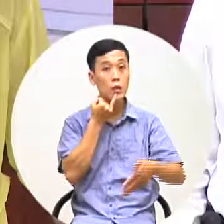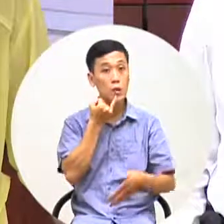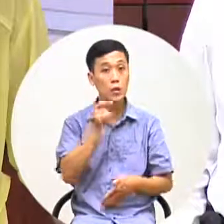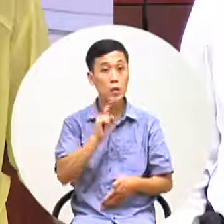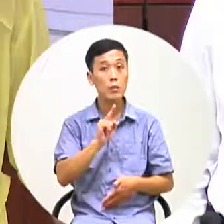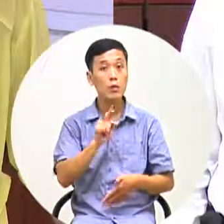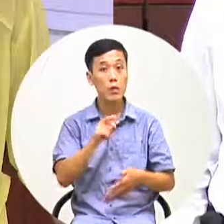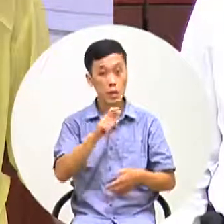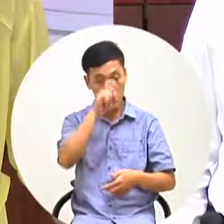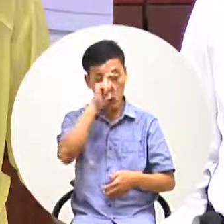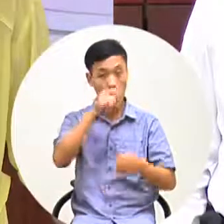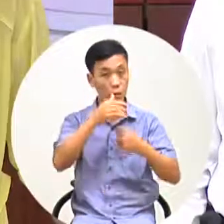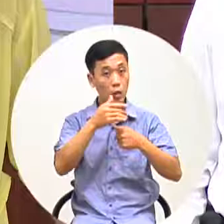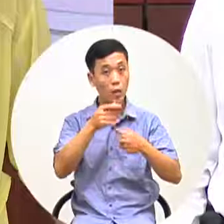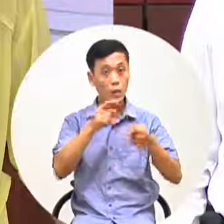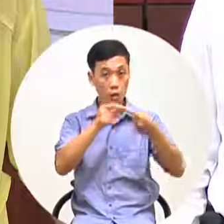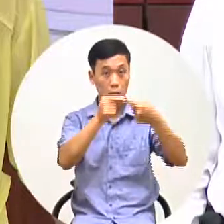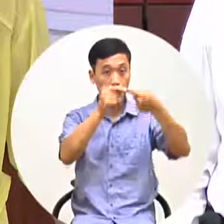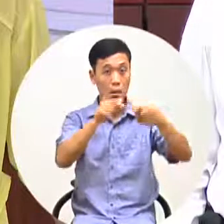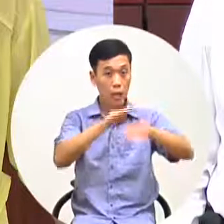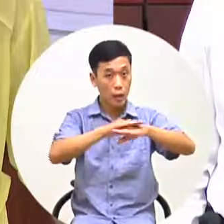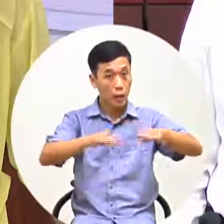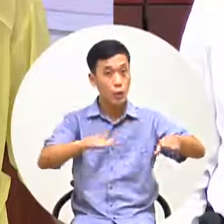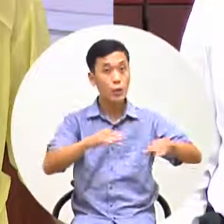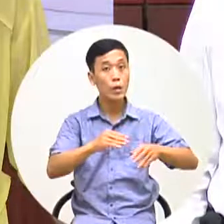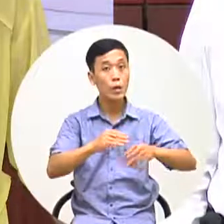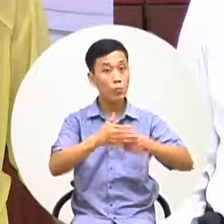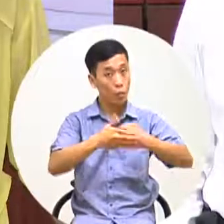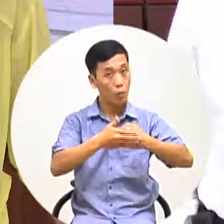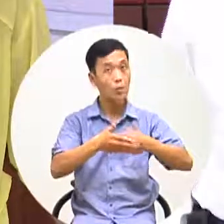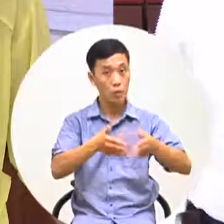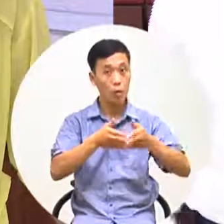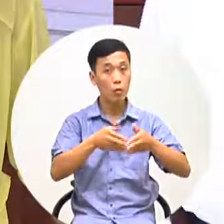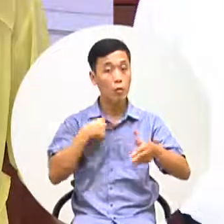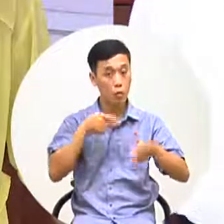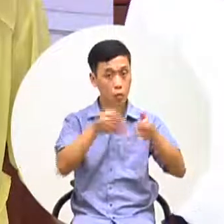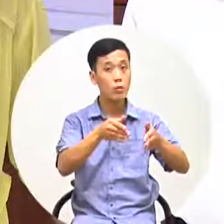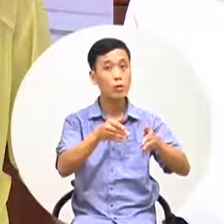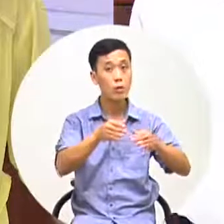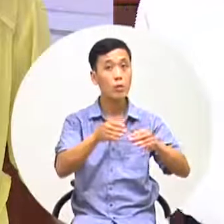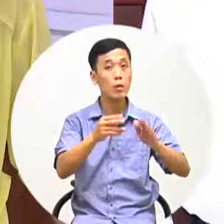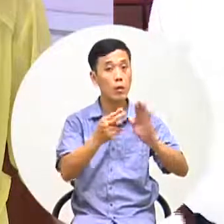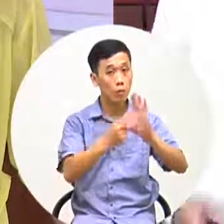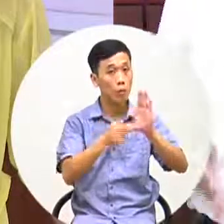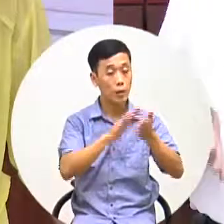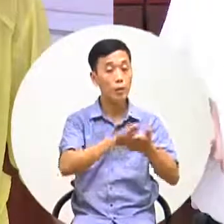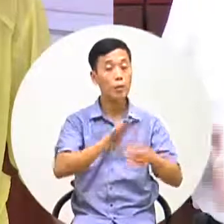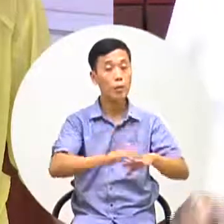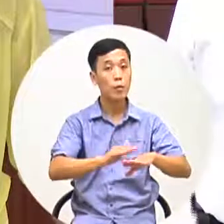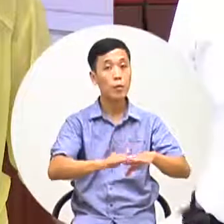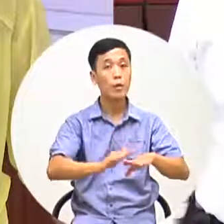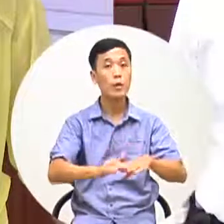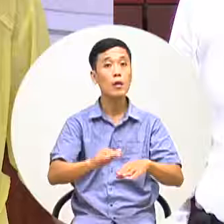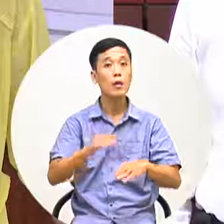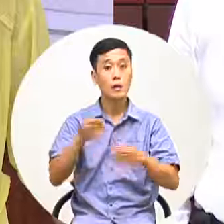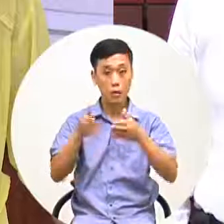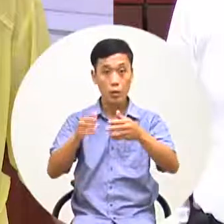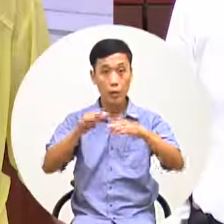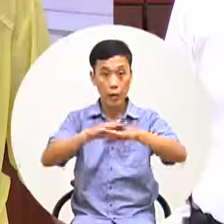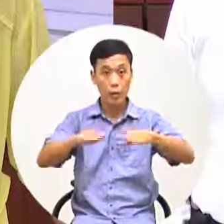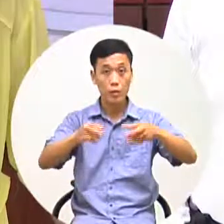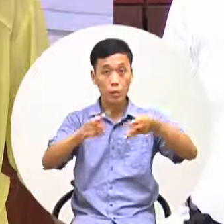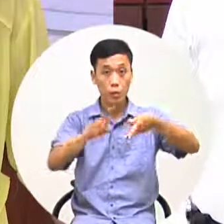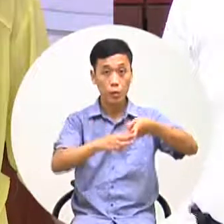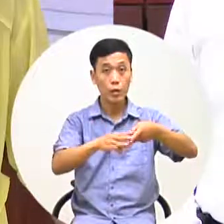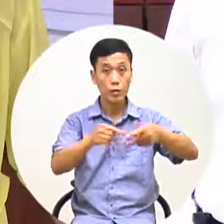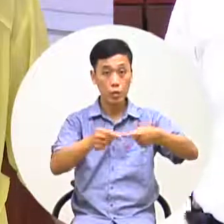吼、啊，这个我们会来做一个处理啦，吼、哦。南向，就是讲安全第一的部分吼，会当开的一部